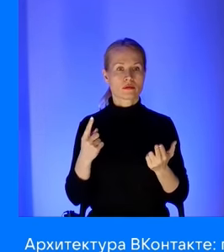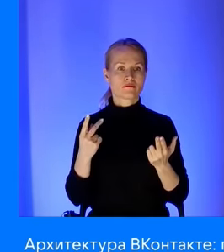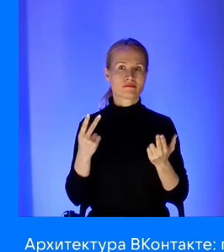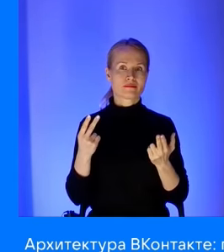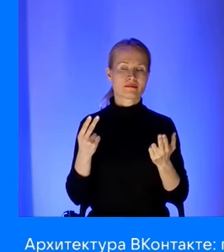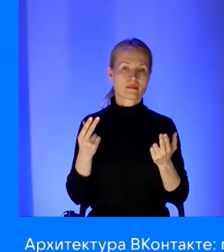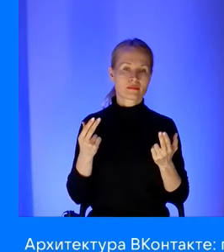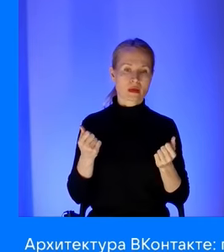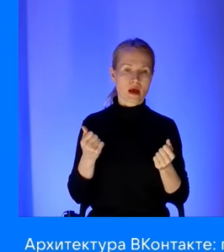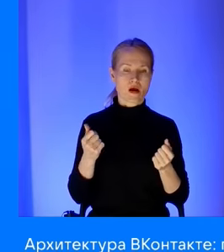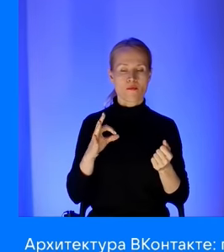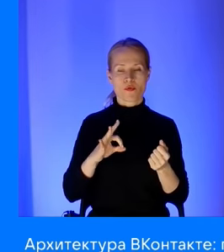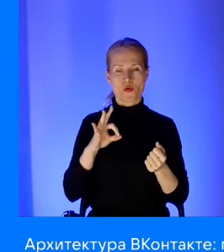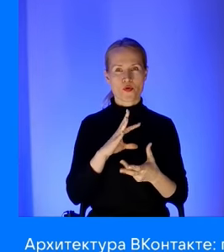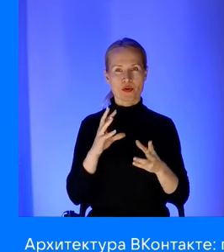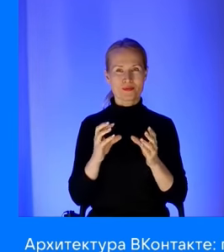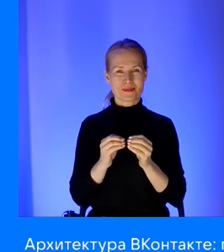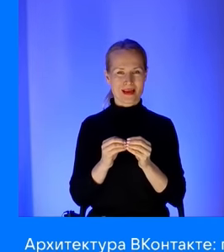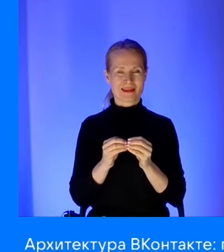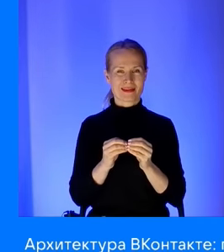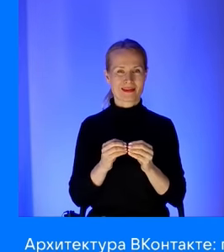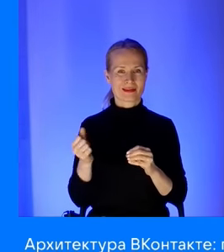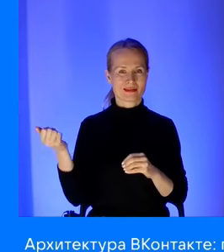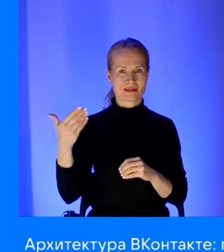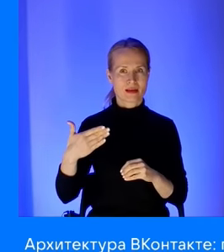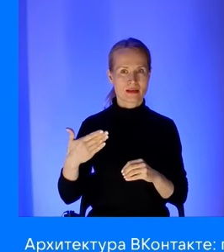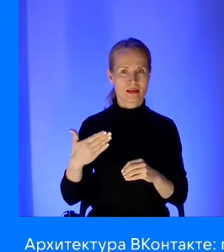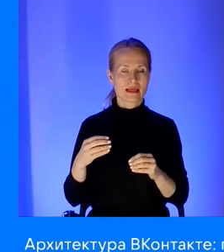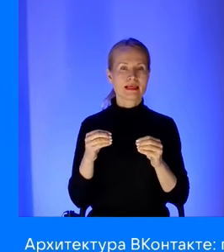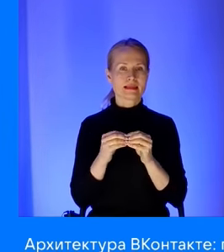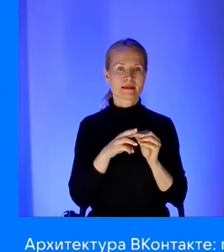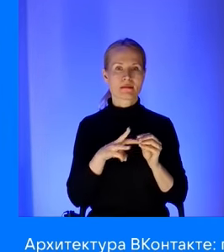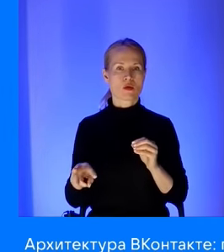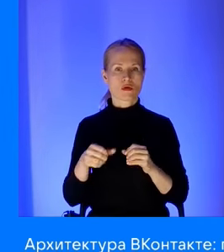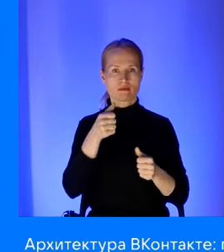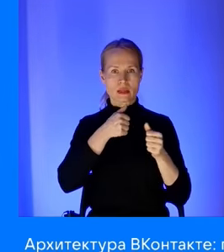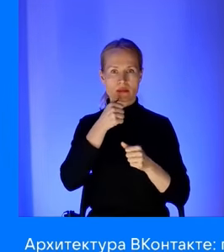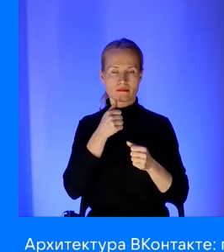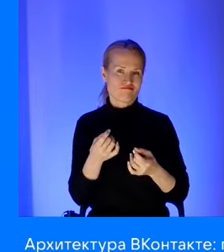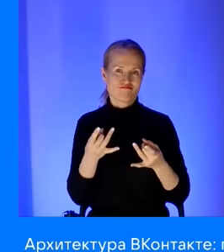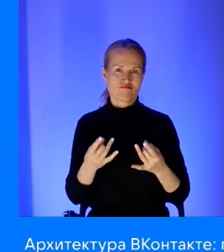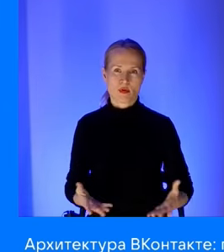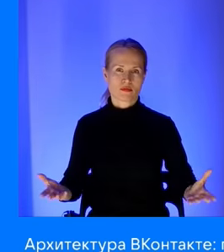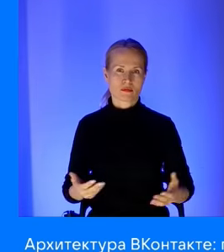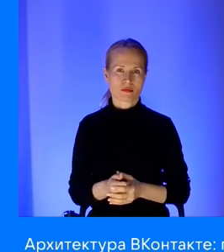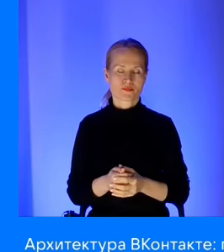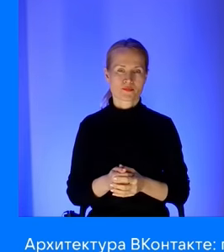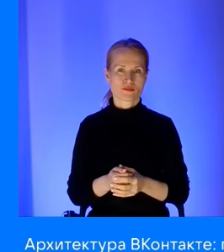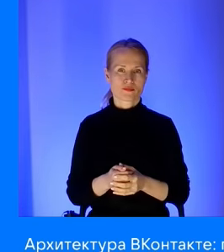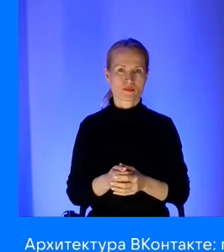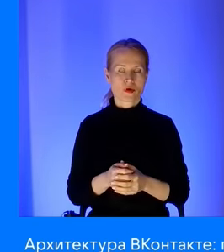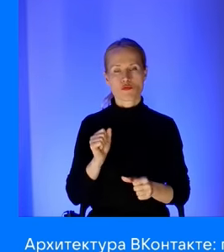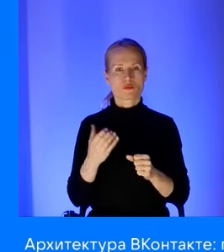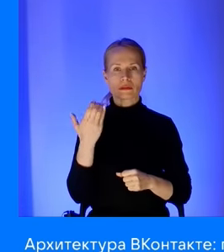вопро прорез 10 млн тестов просто можно